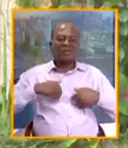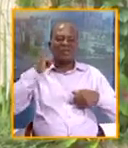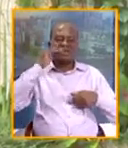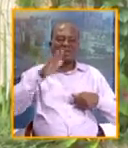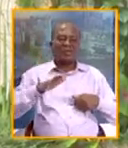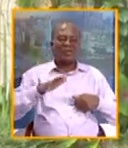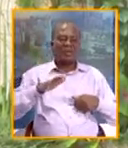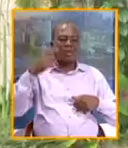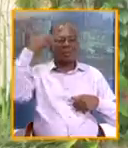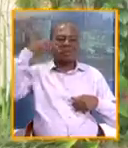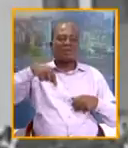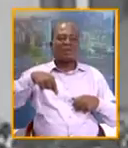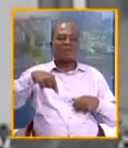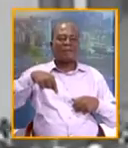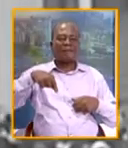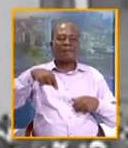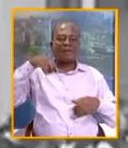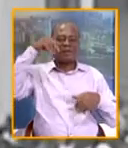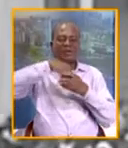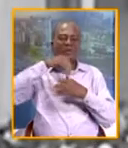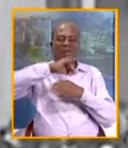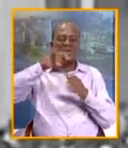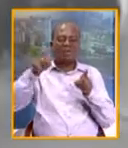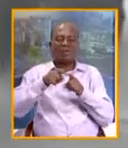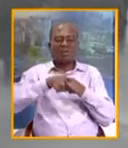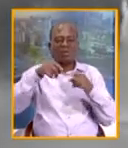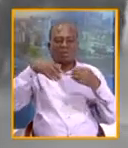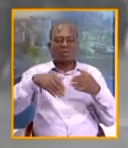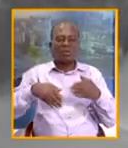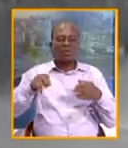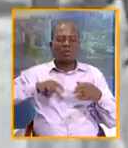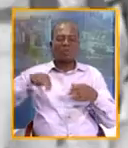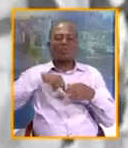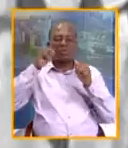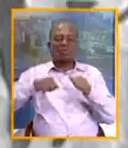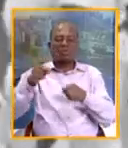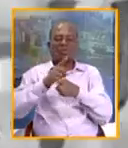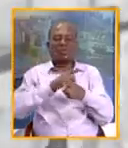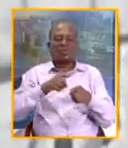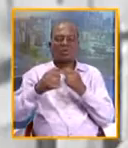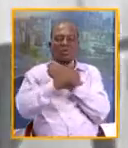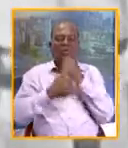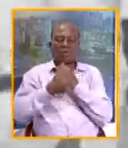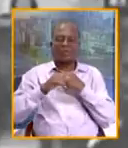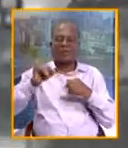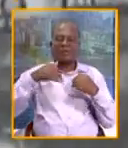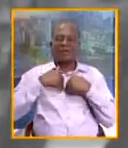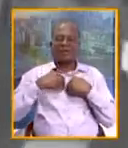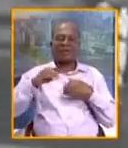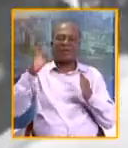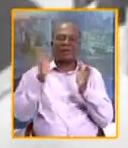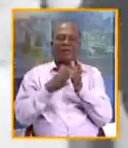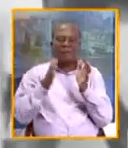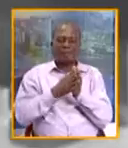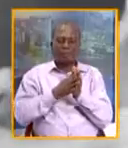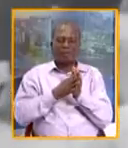pour que dans un même creuset nous puissions développer ce pays il y avait des écoles on appelle les